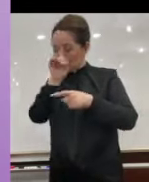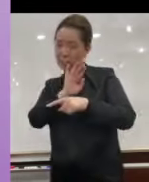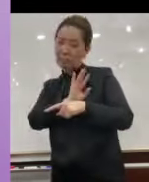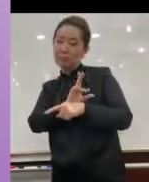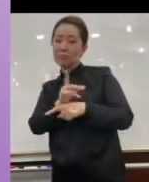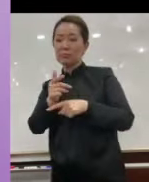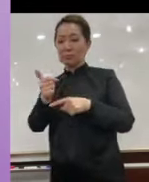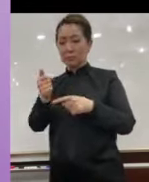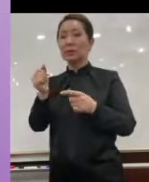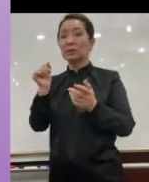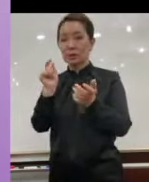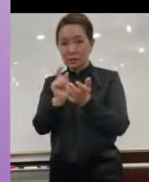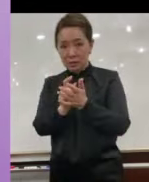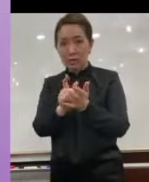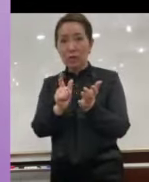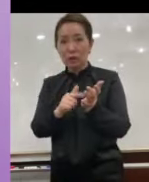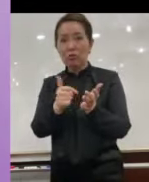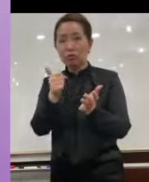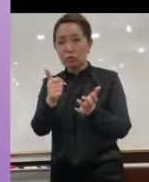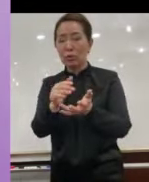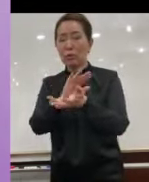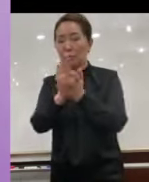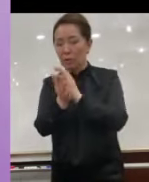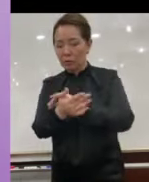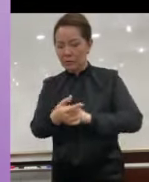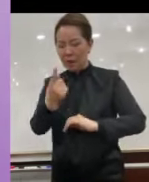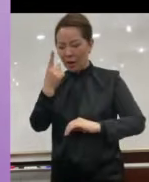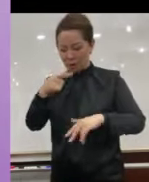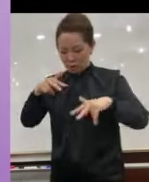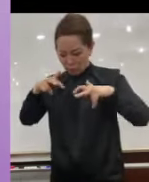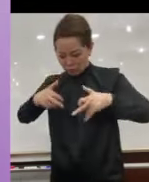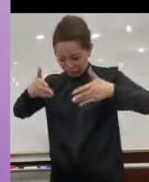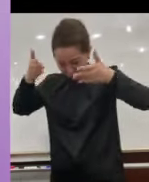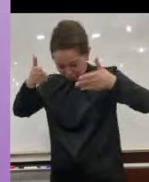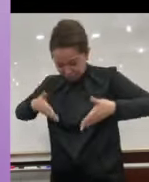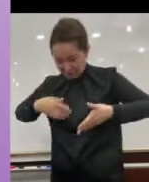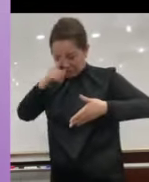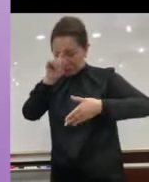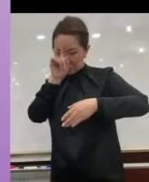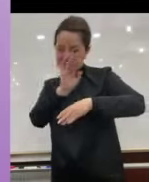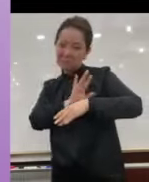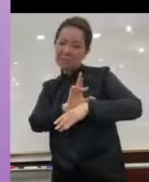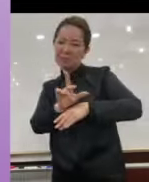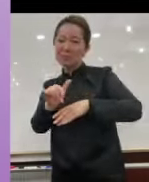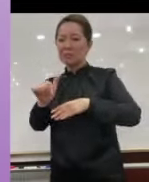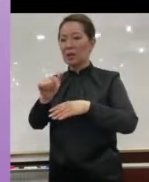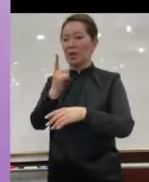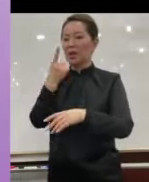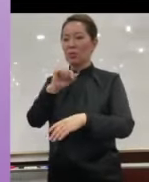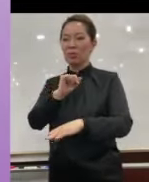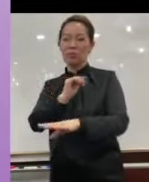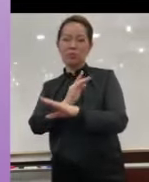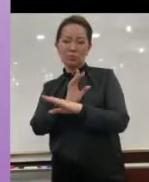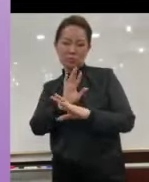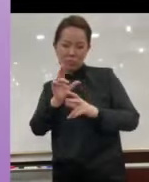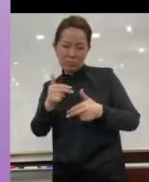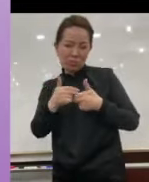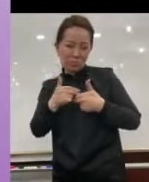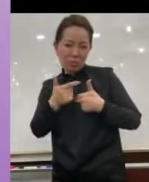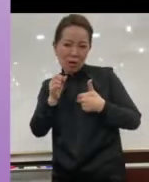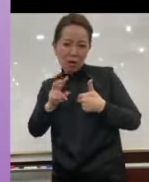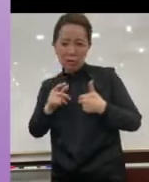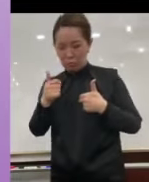бол зайлшгүй шаардлагатай боловч дан ганц одоо хөгжлийн бэхжилтийн иргэдийг одоо эмчлэх сэргэн засах үйлчилгээ явуулснараа энэ